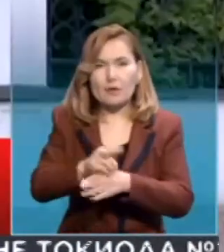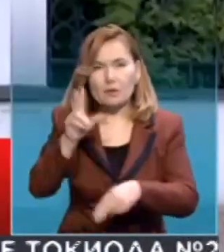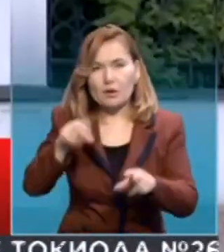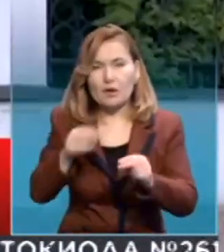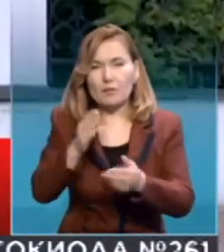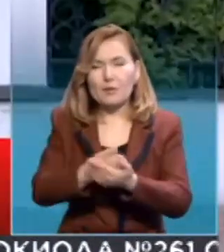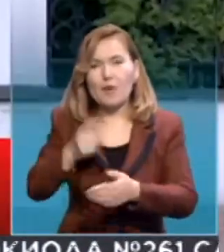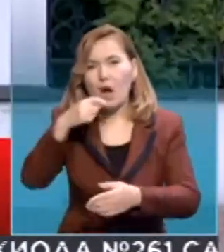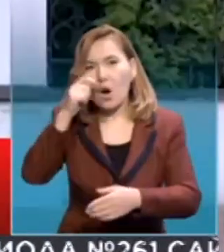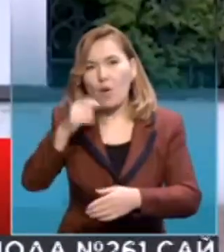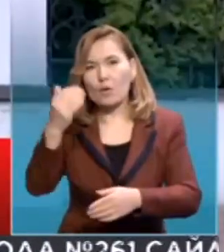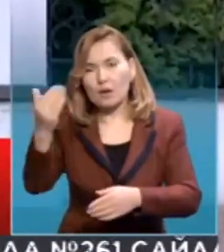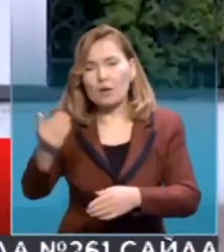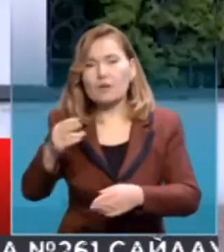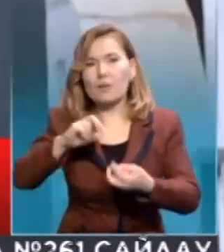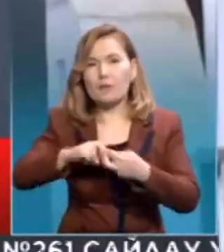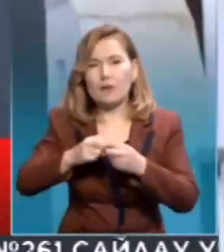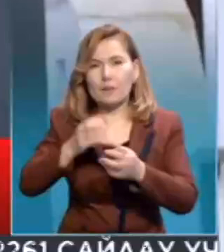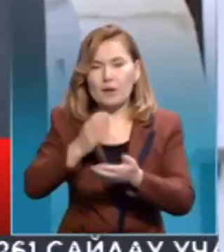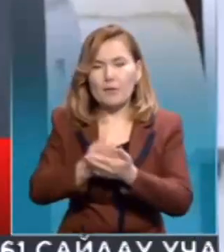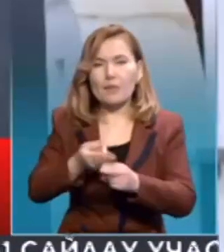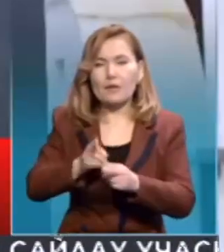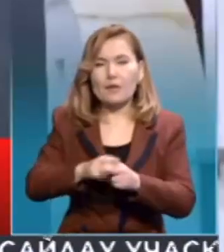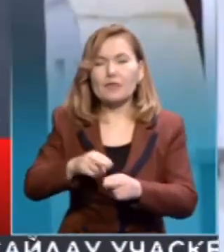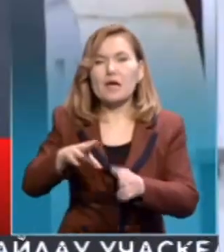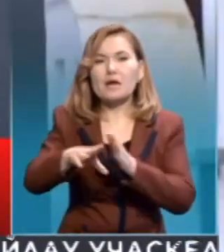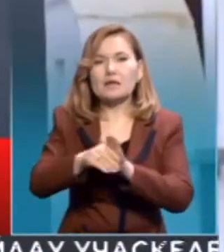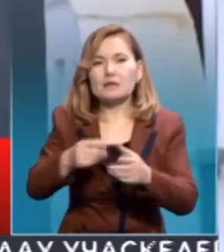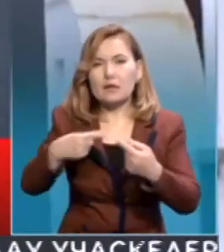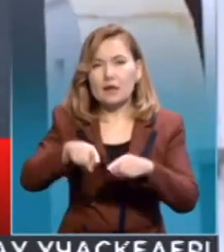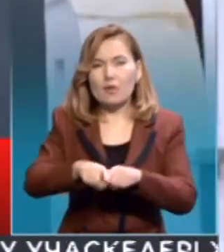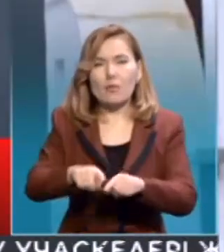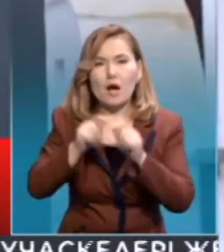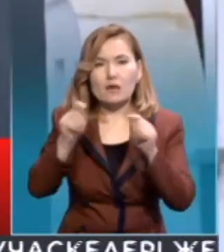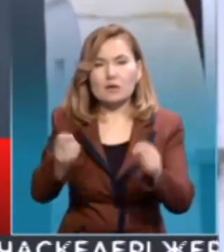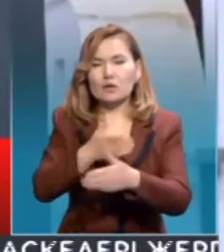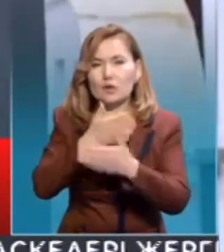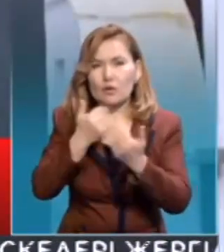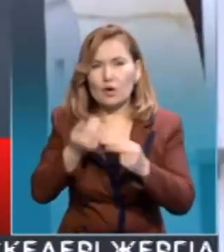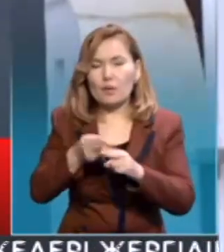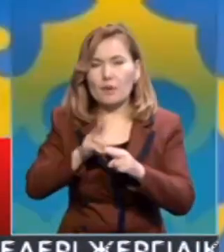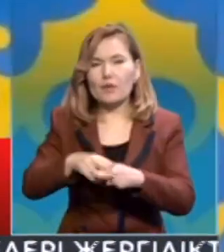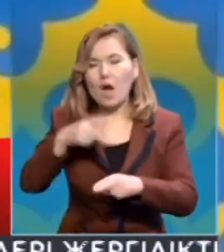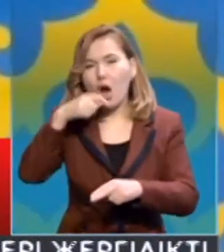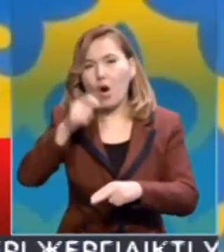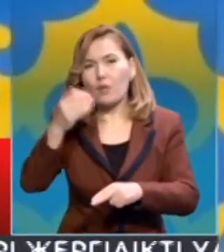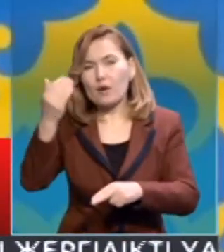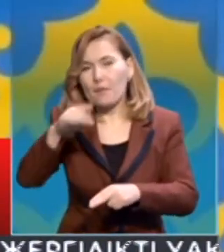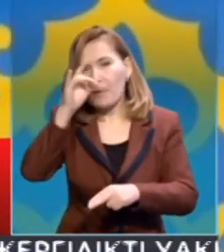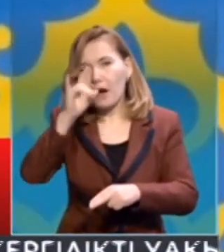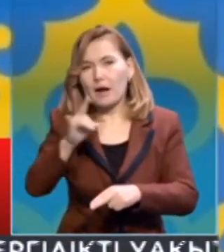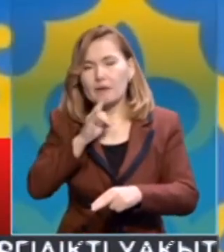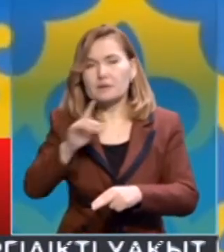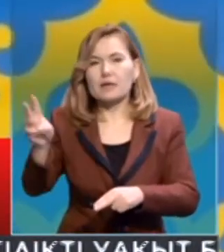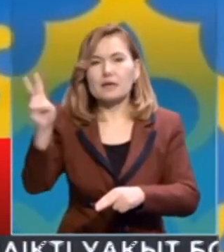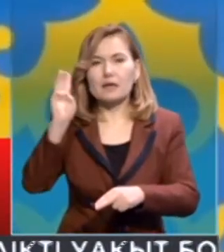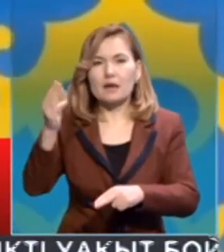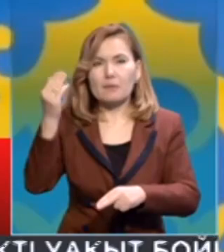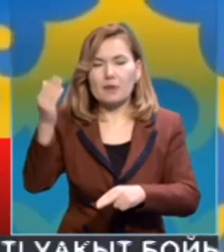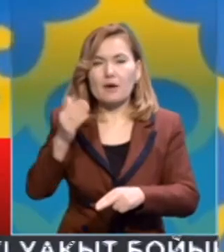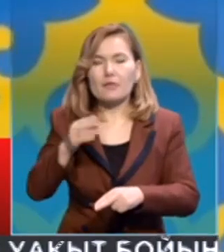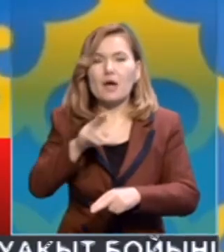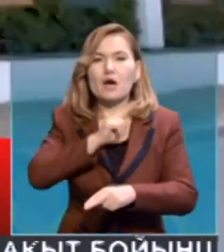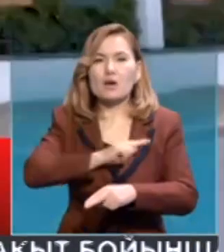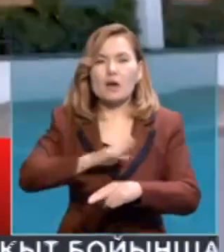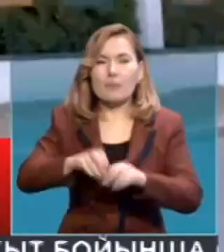Ал Украинадағы жағдайға байланысты ол жақта сайлау учаскелері ашылған жоқ. Сондықтан Украинадағы Қазақстан елшілігінің